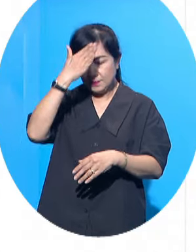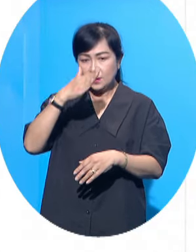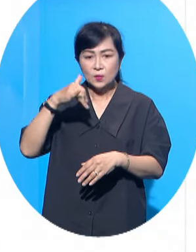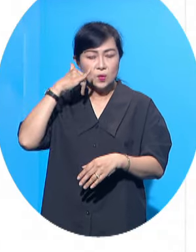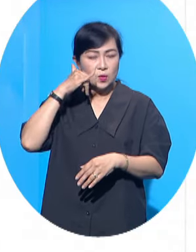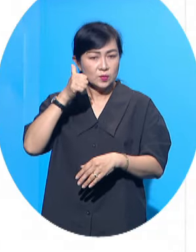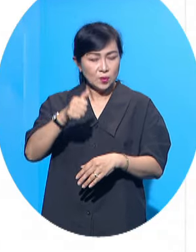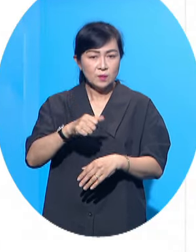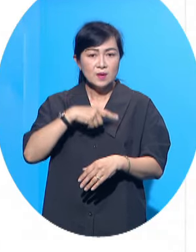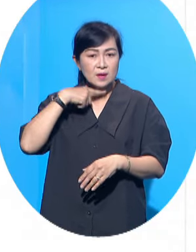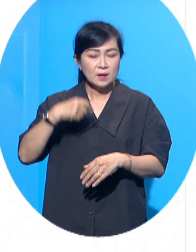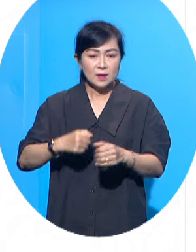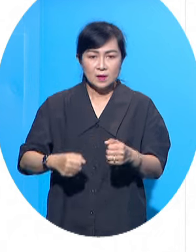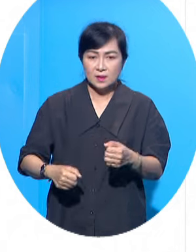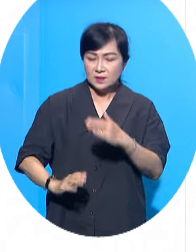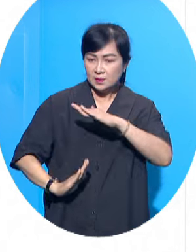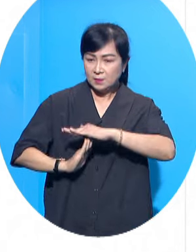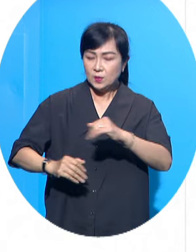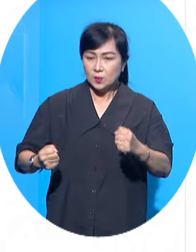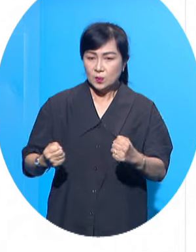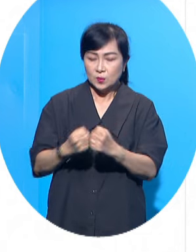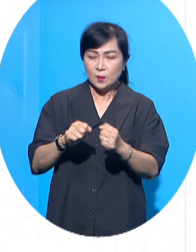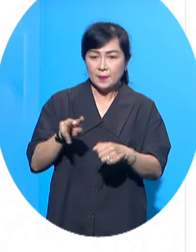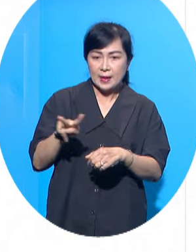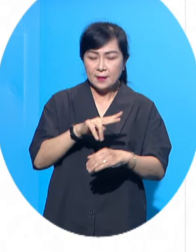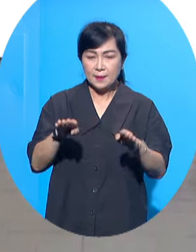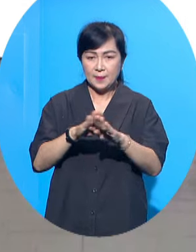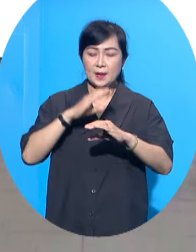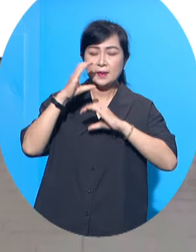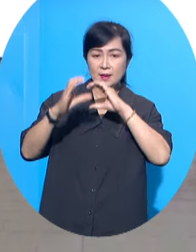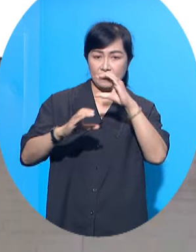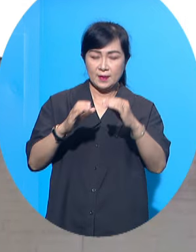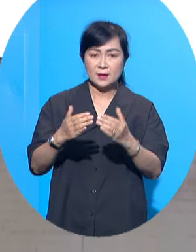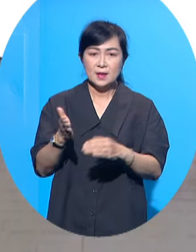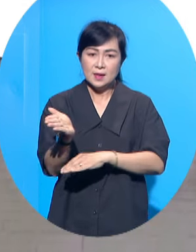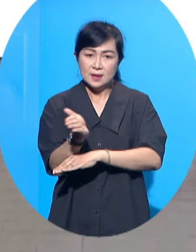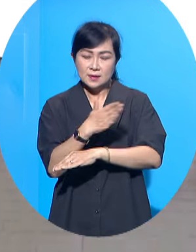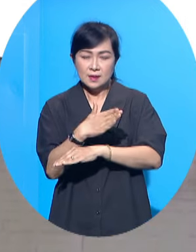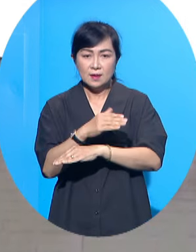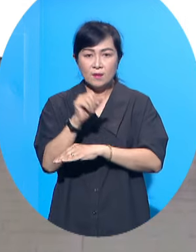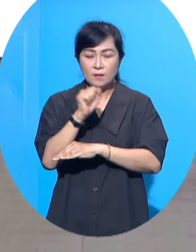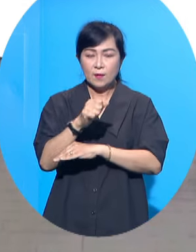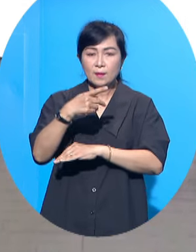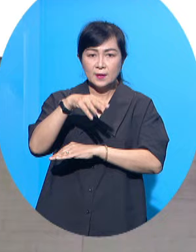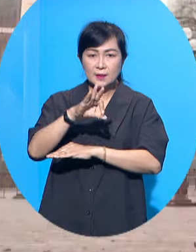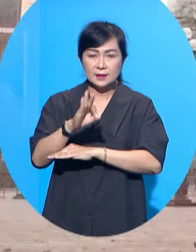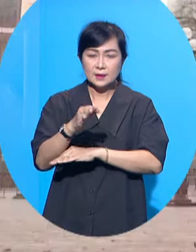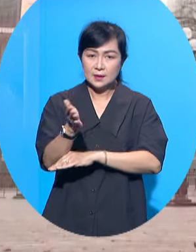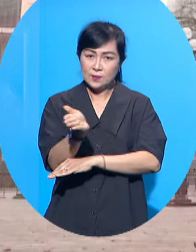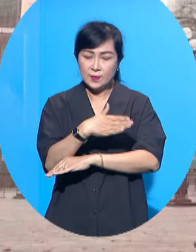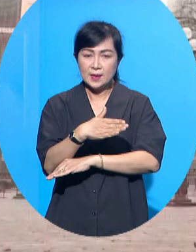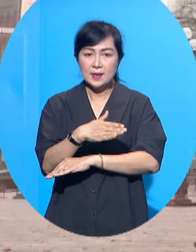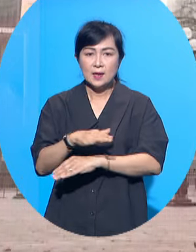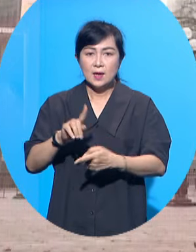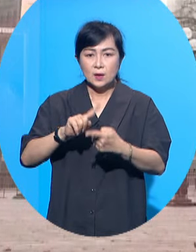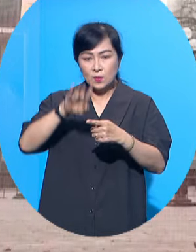cam kết sẽ thúc đẩy chấm dứt xung đột giữa K và mascova bằng đàm phán Tuy nhiên trước đó trong bài phỏng vấn với Reuters vào năm ngoái vị